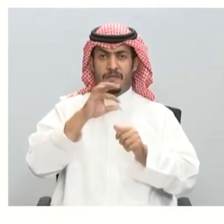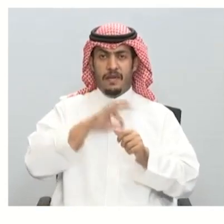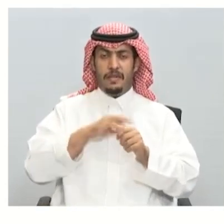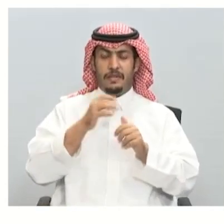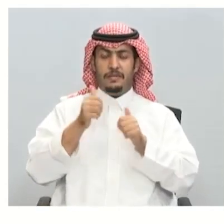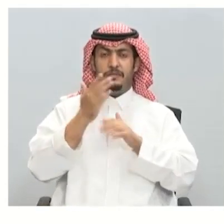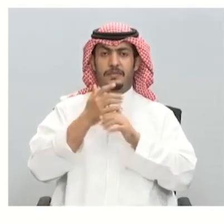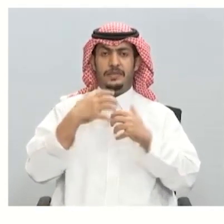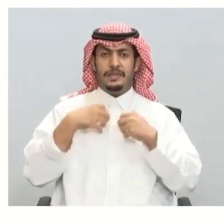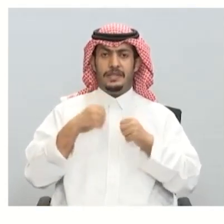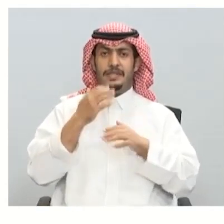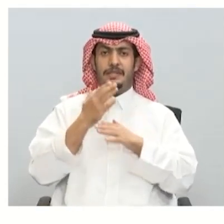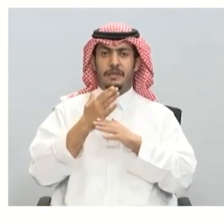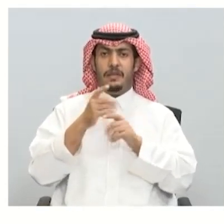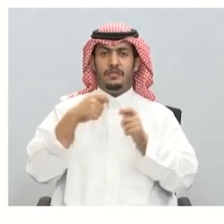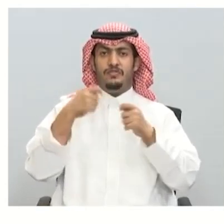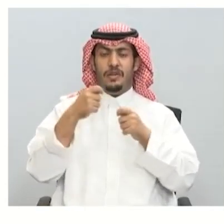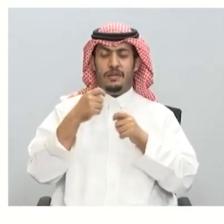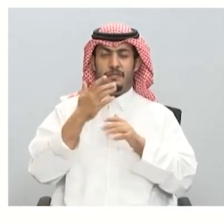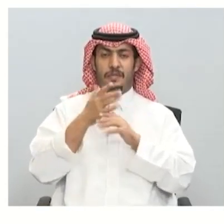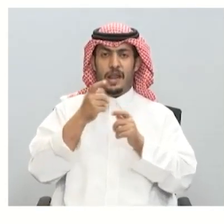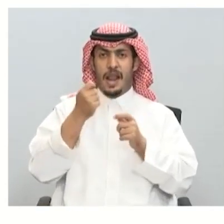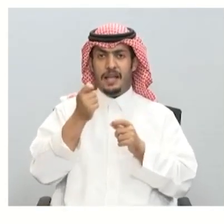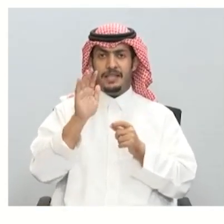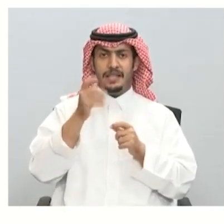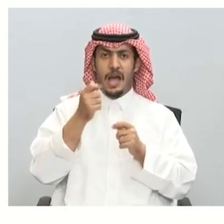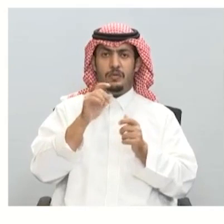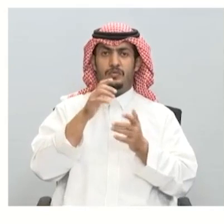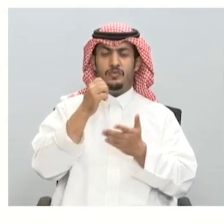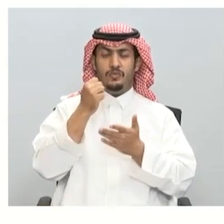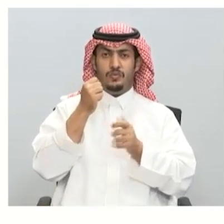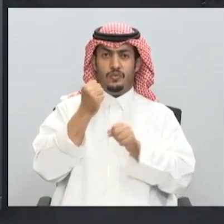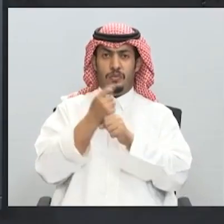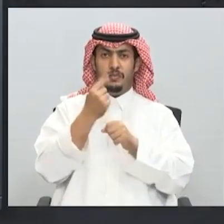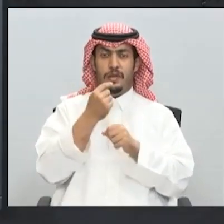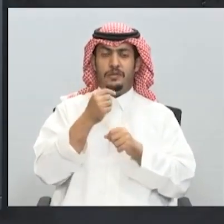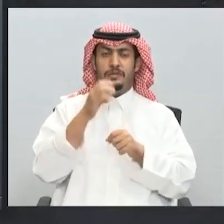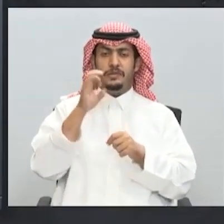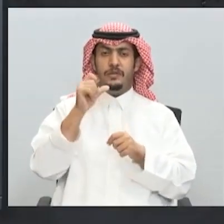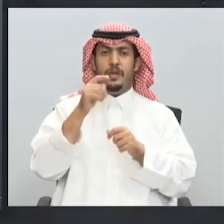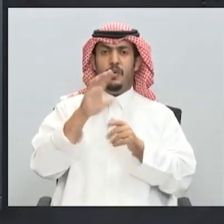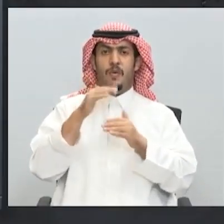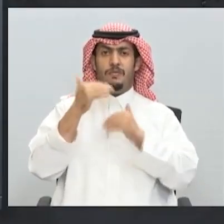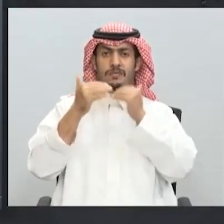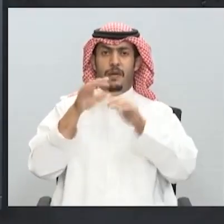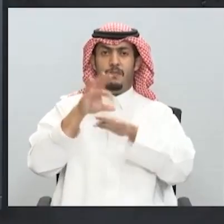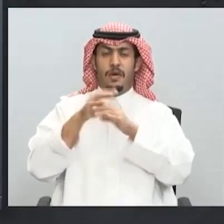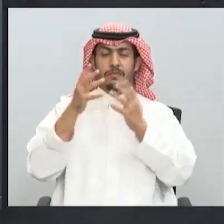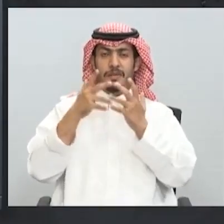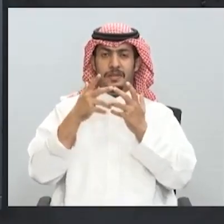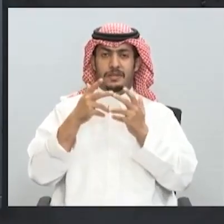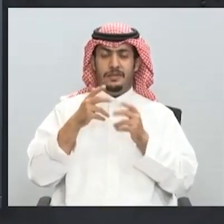بالتاكيد وهو صحي للعمال الجاريه من حيث الاسعار والجوده وايضا حتى من حيث تطوير كفاءه الموارد البشريه